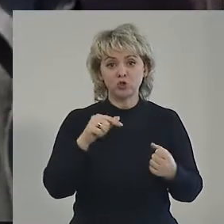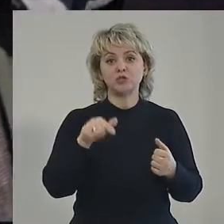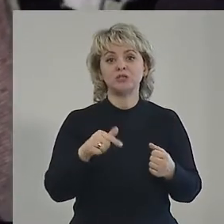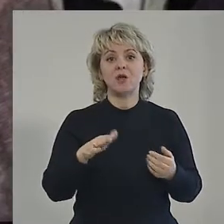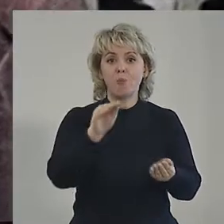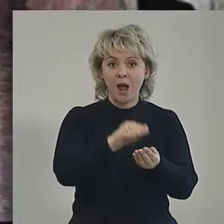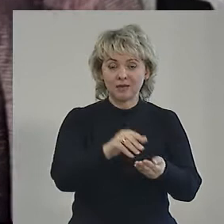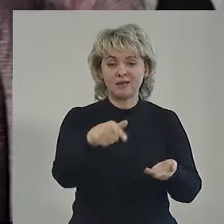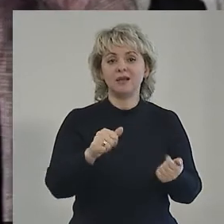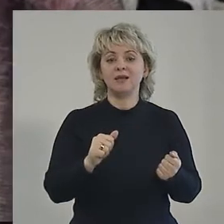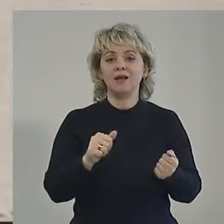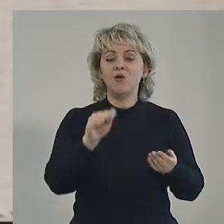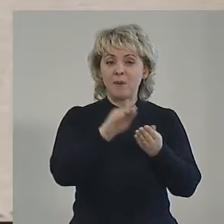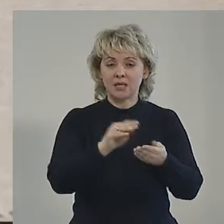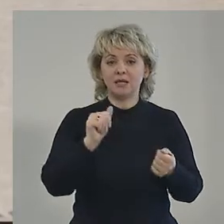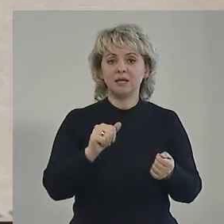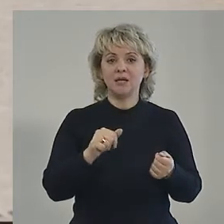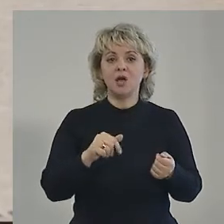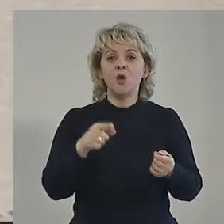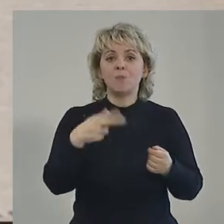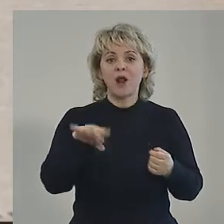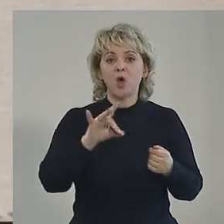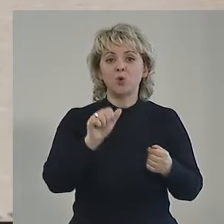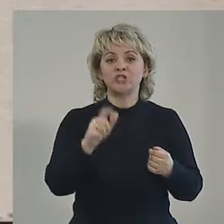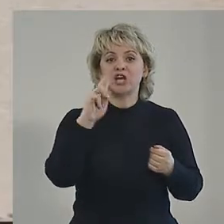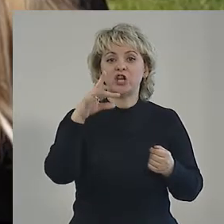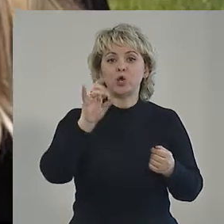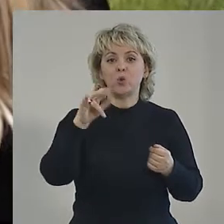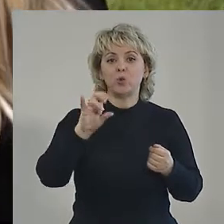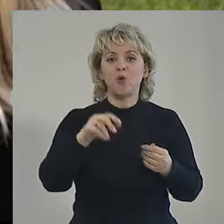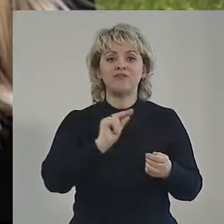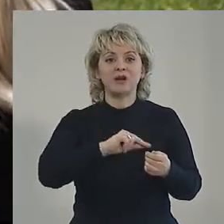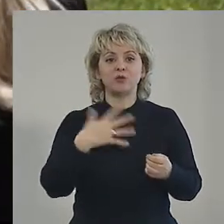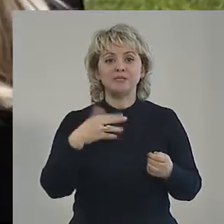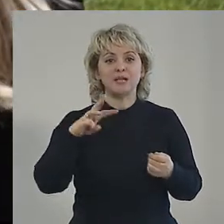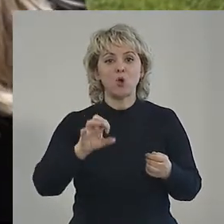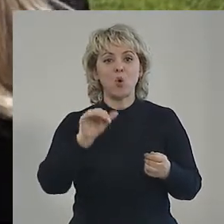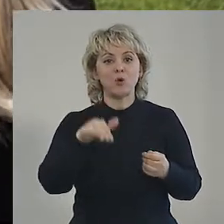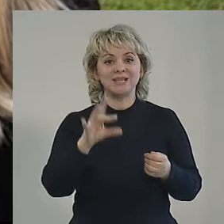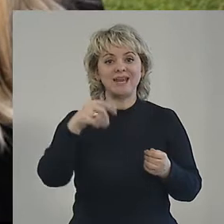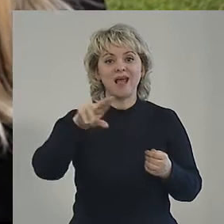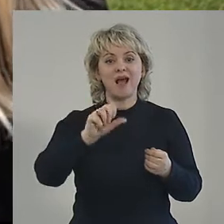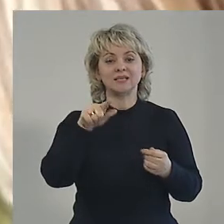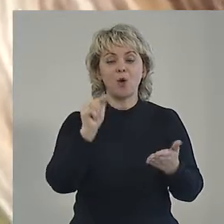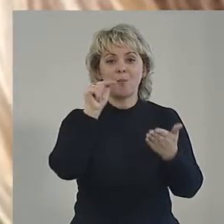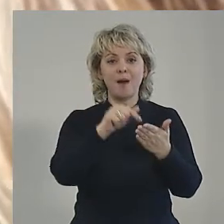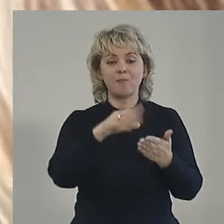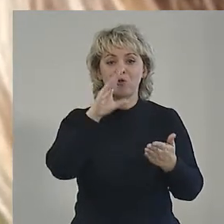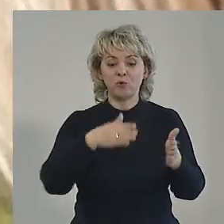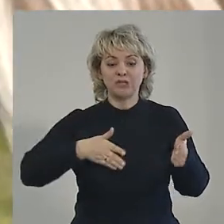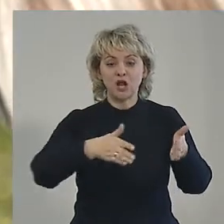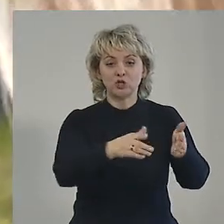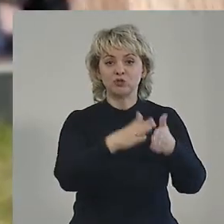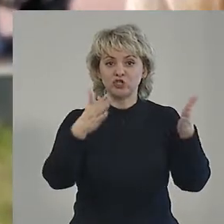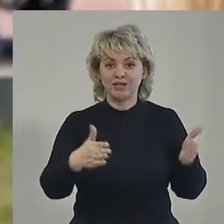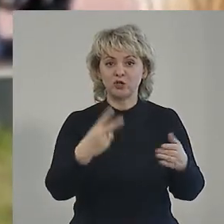– могильник. Проходчик Валерий Крикунов работал в 50 метрах от реактора. Копал водонепроницаемую траншею